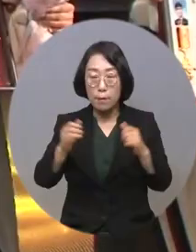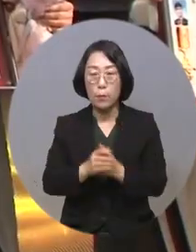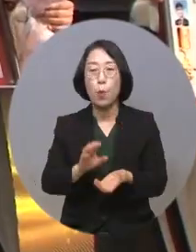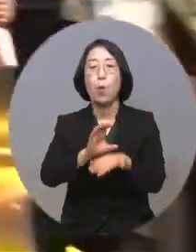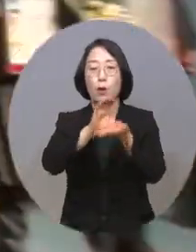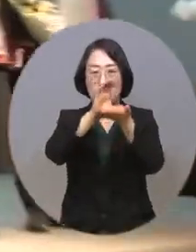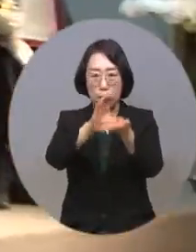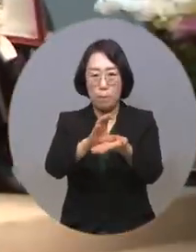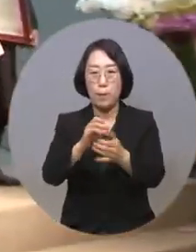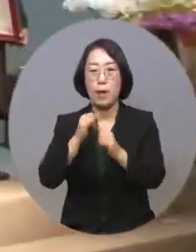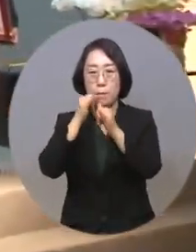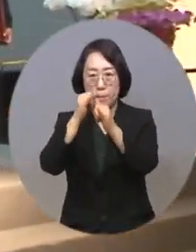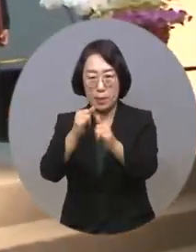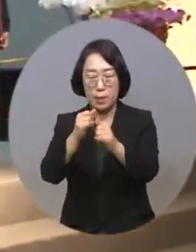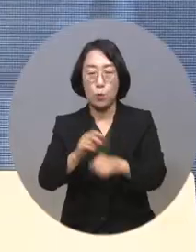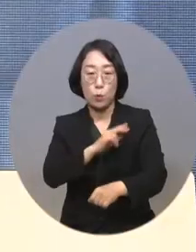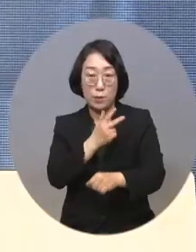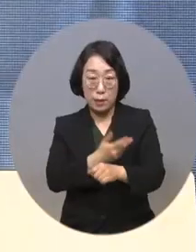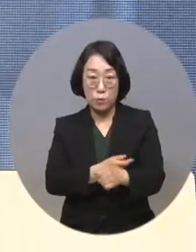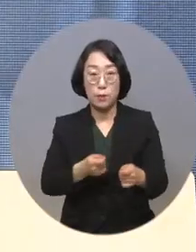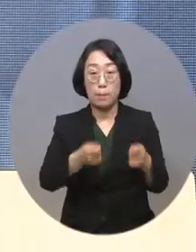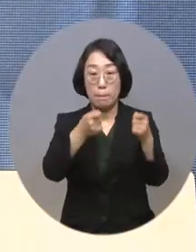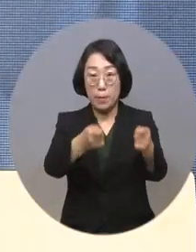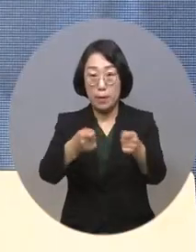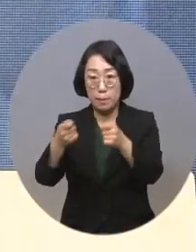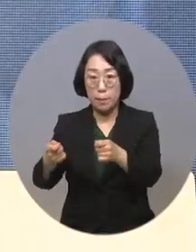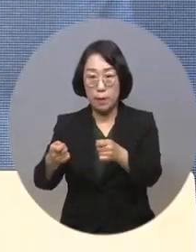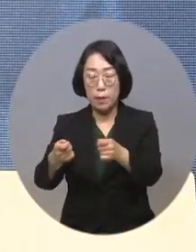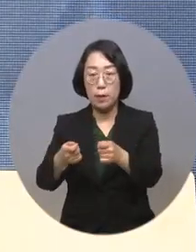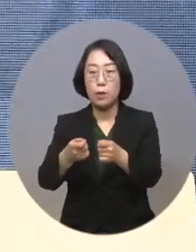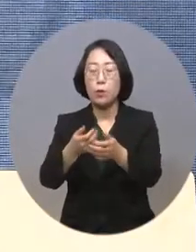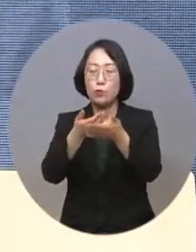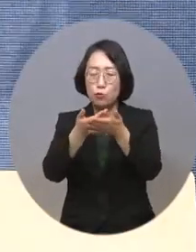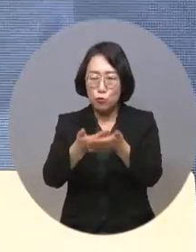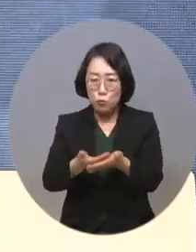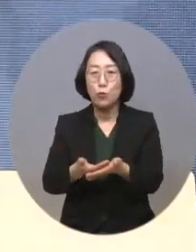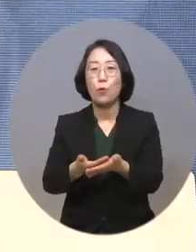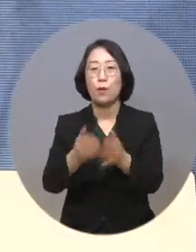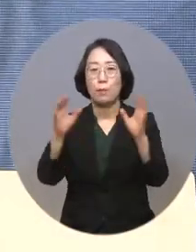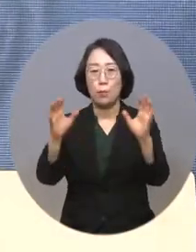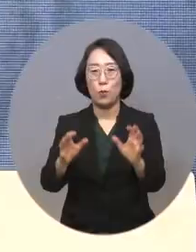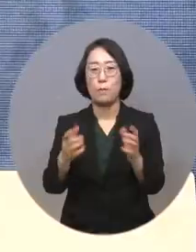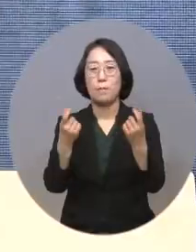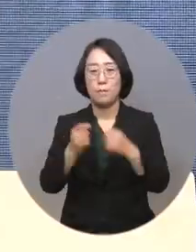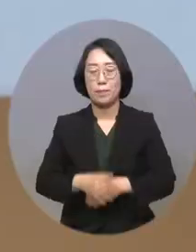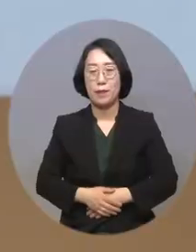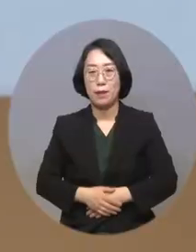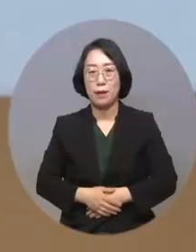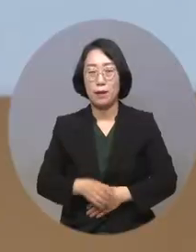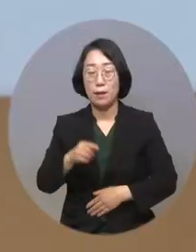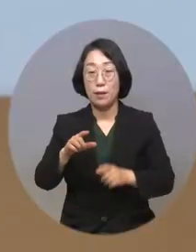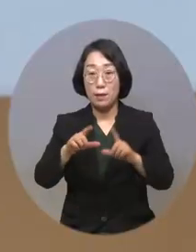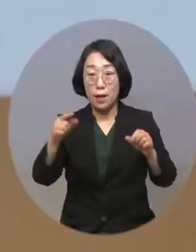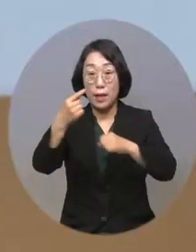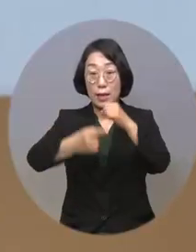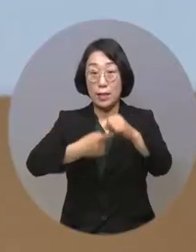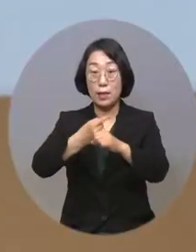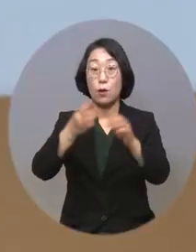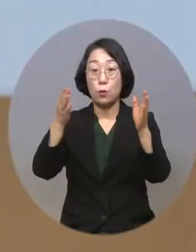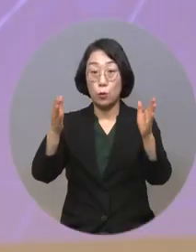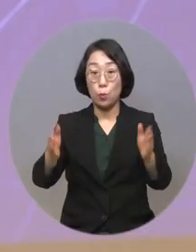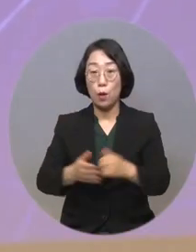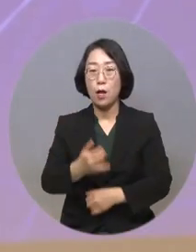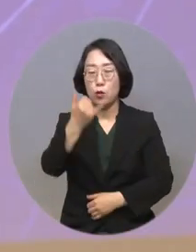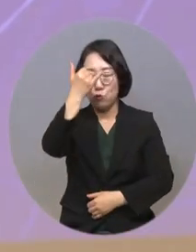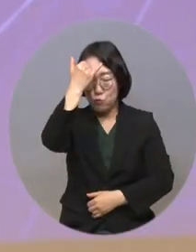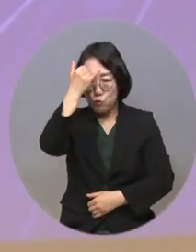공로상 자격증 등이 수요 되어 뜻깊은 순서가 진행되었습니다 중에 대학은 지난 한해동안 충 유의